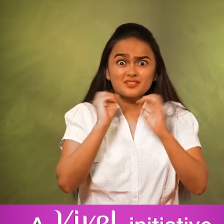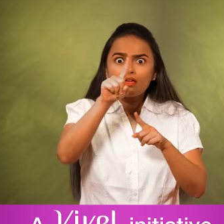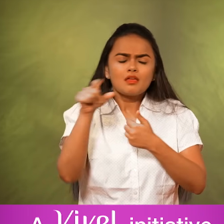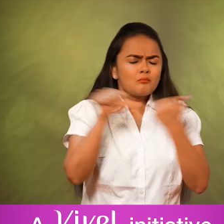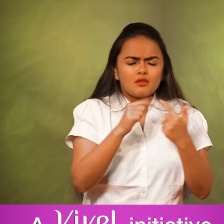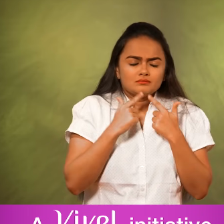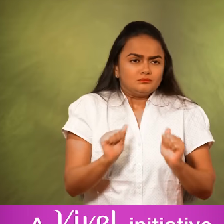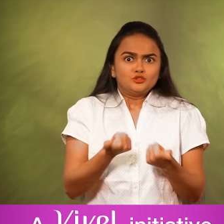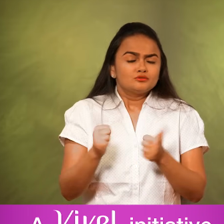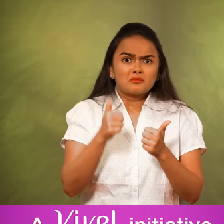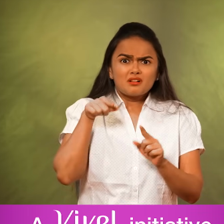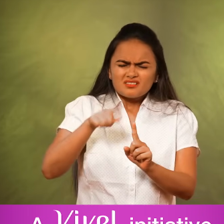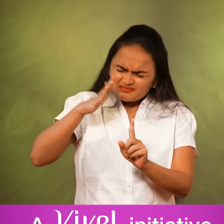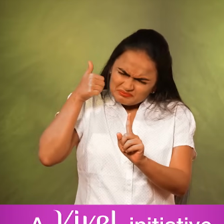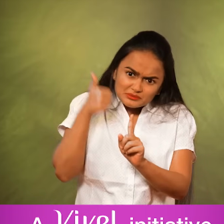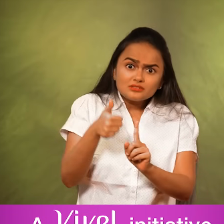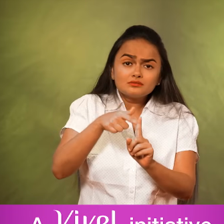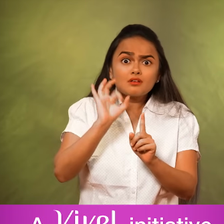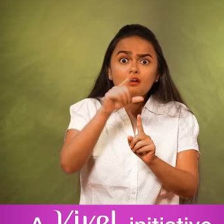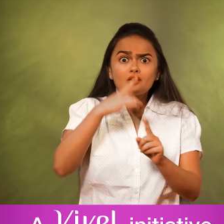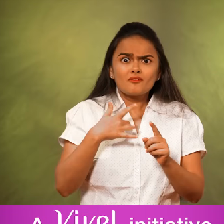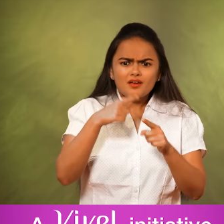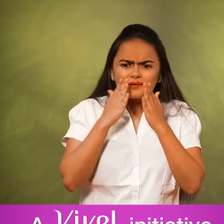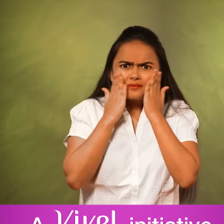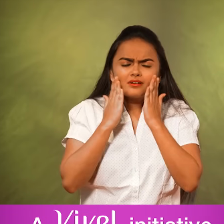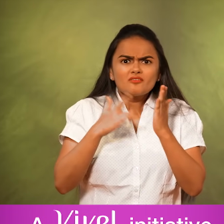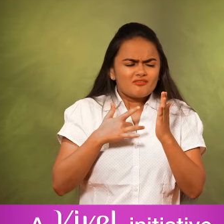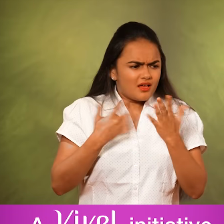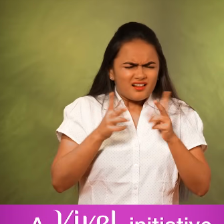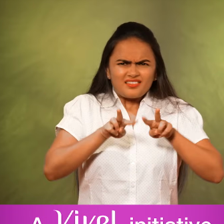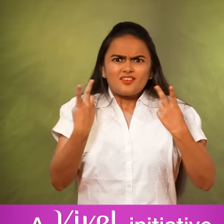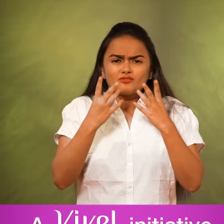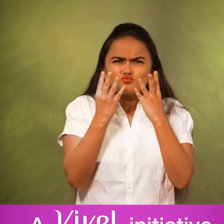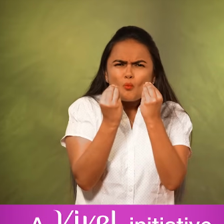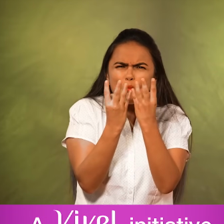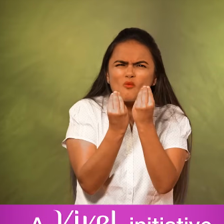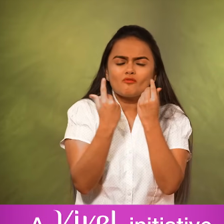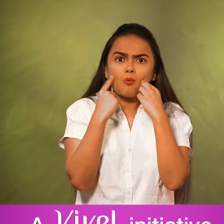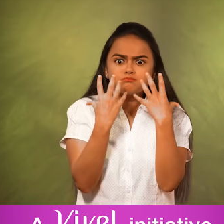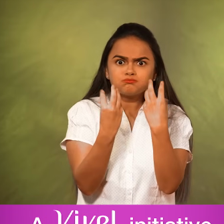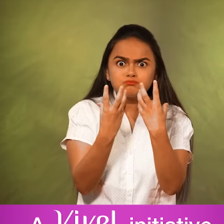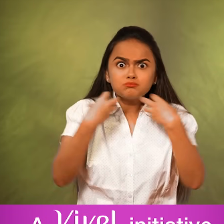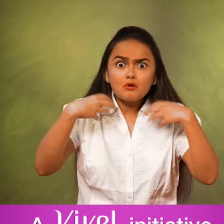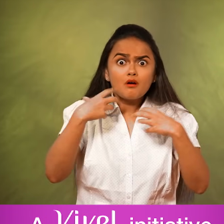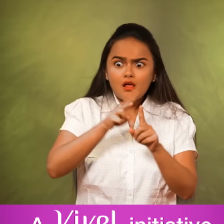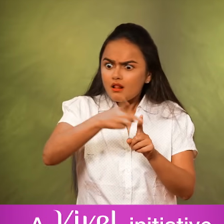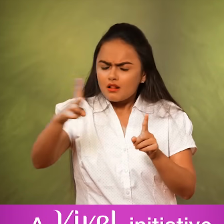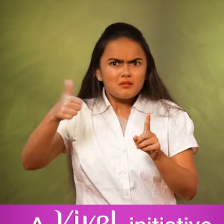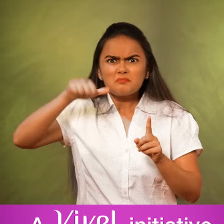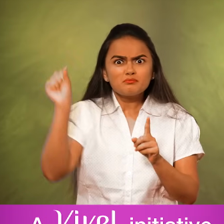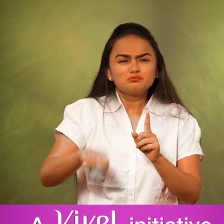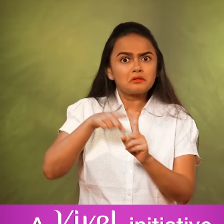लगाना चालू करोगे ना, यू जस्ट कैन नॉट गो बैक। लाइक दिस इज सो गुड, इट गिव्स योर स्किन दिस softness and this plumpiness that no